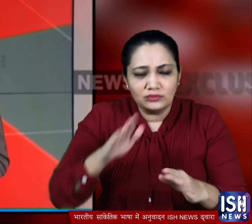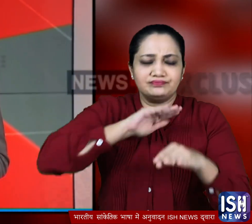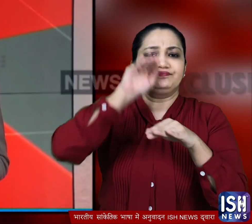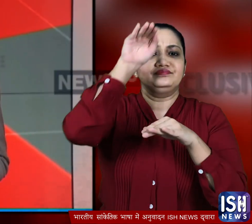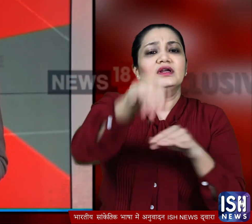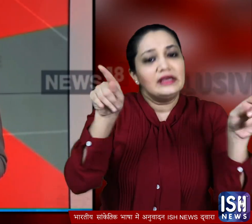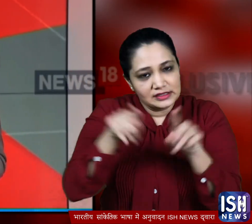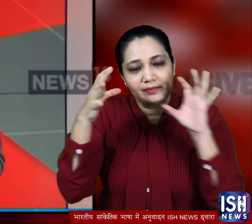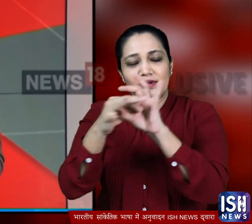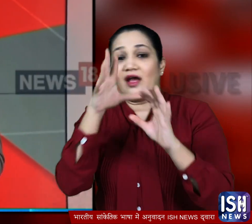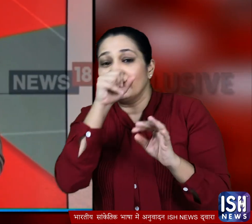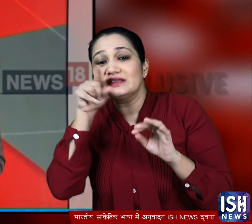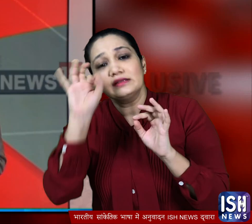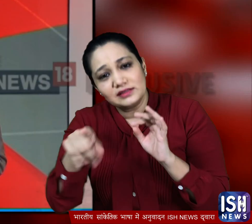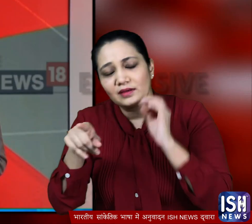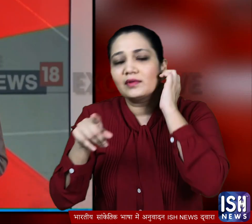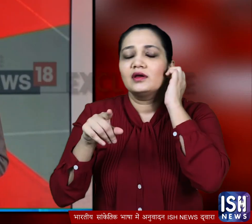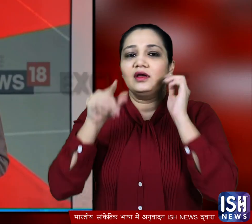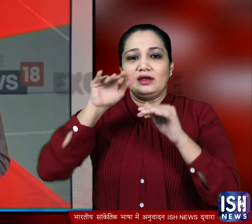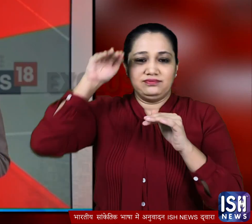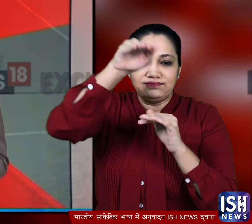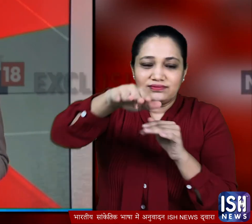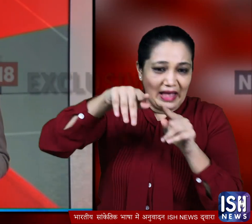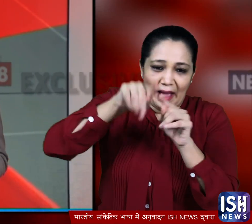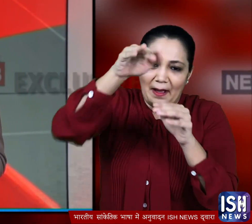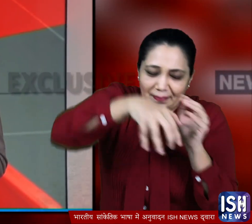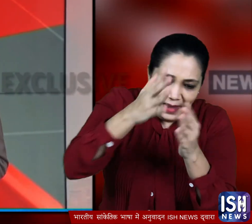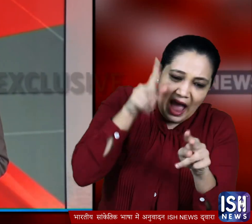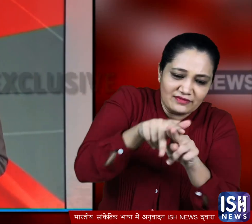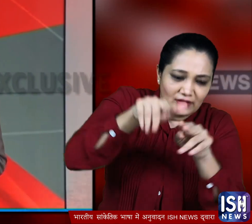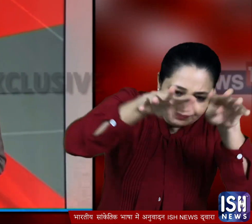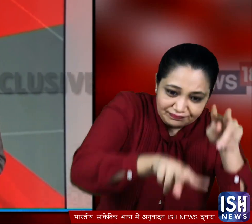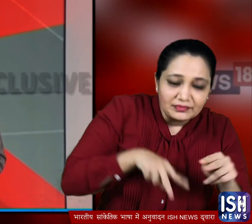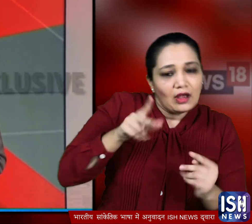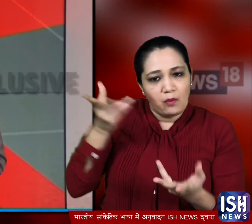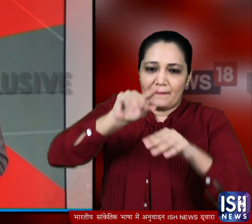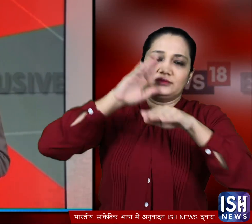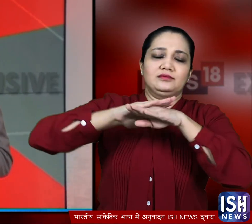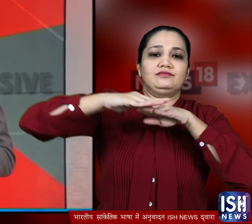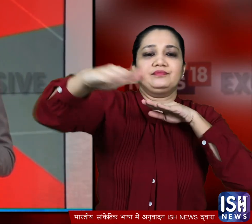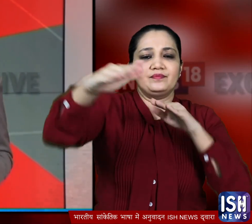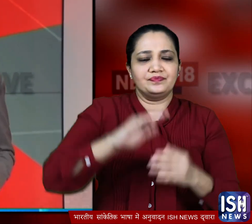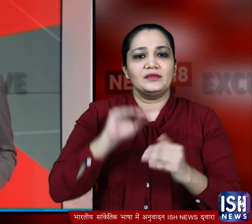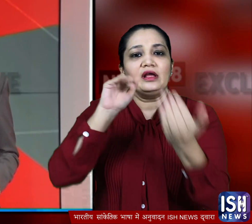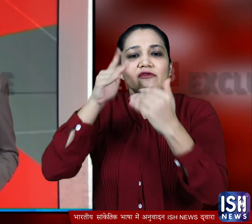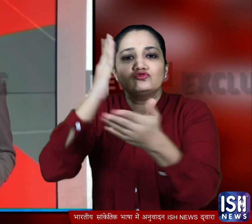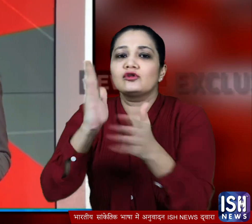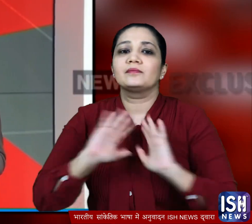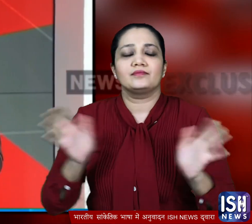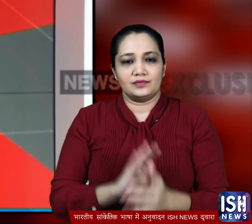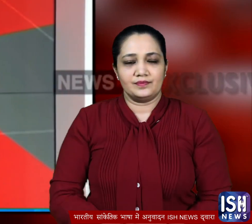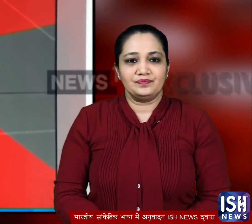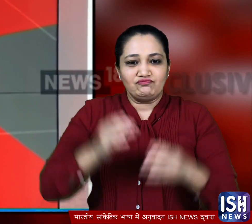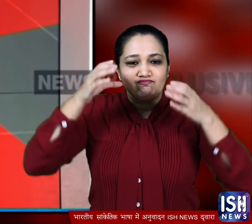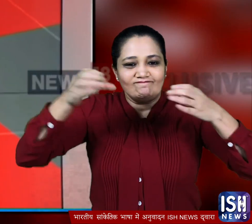था, और उसी के तहत वलसाड़ में रेल ओवरब्रिज को तोड़कर वहां फ्रेट कॉरिडोर की पटरी बिछाई जा रही है, जिससे ट्रैफिक ना रुके। इसके